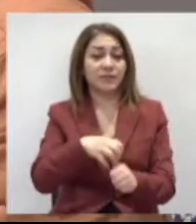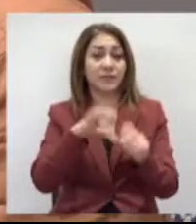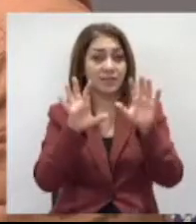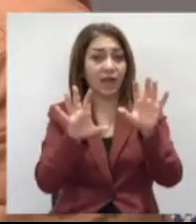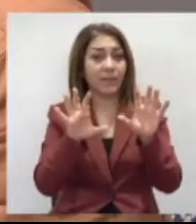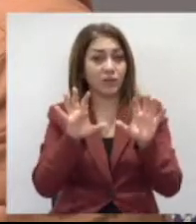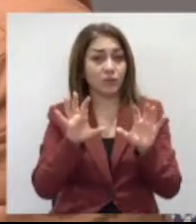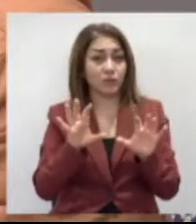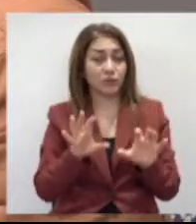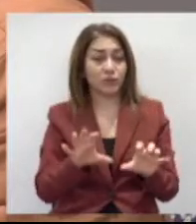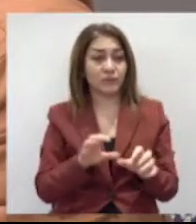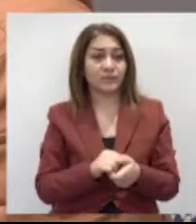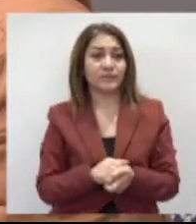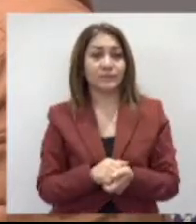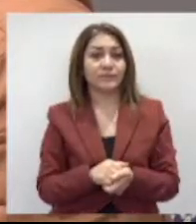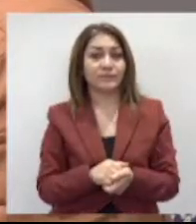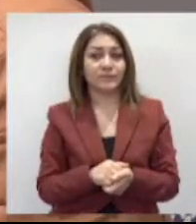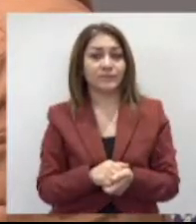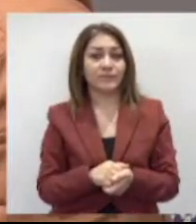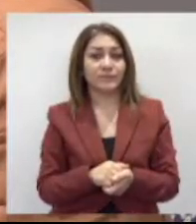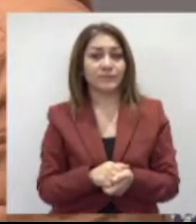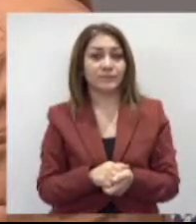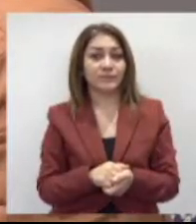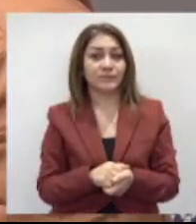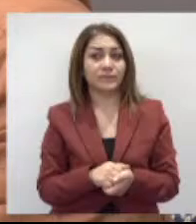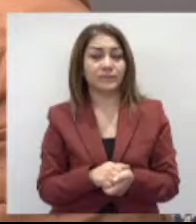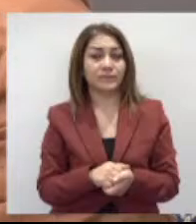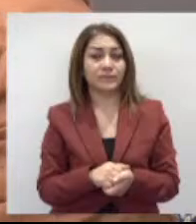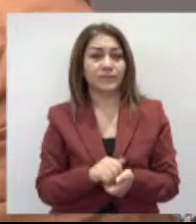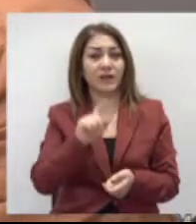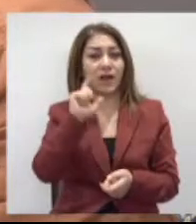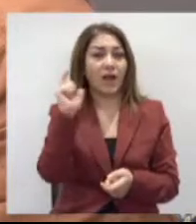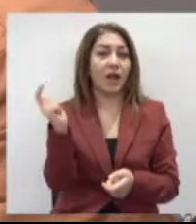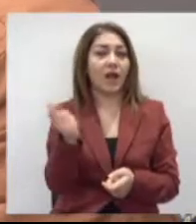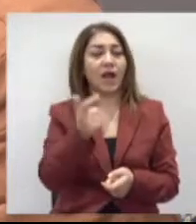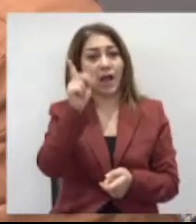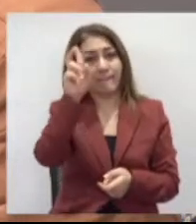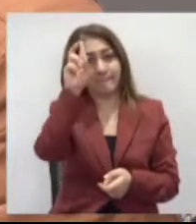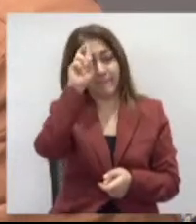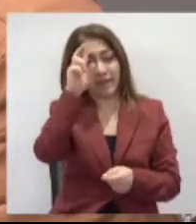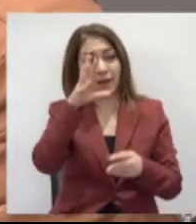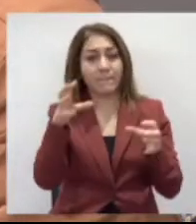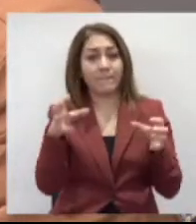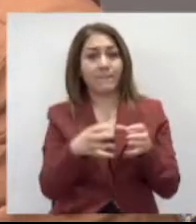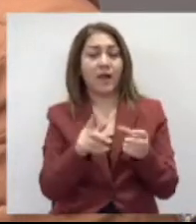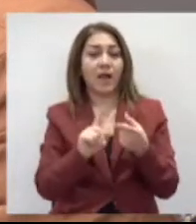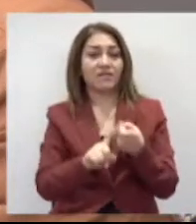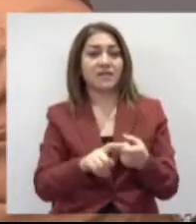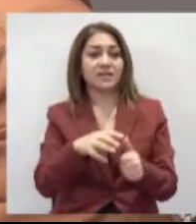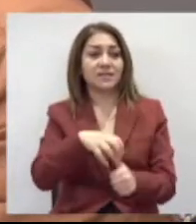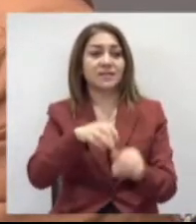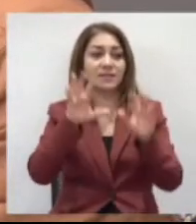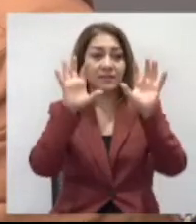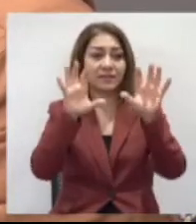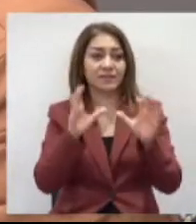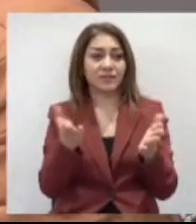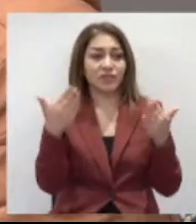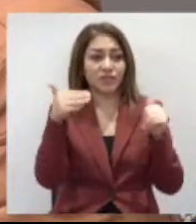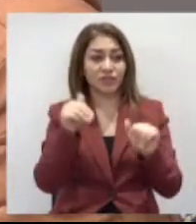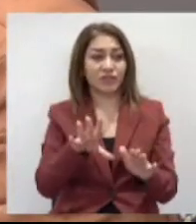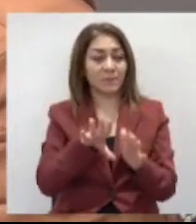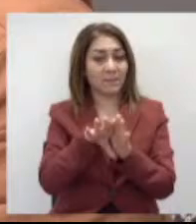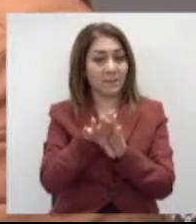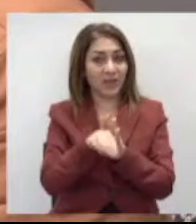սահմանադրությամբ այս 1/7-ը անկախ պետական մարմինները առնչվող սահմանադրական լուսումների